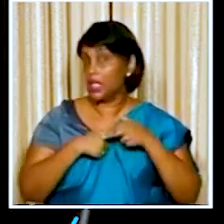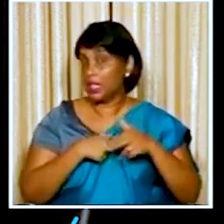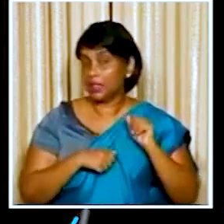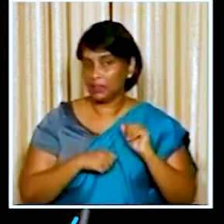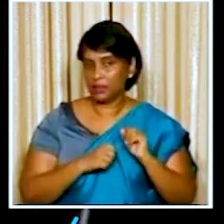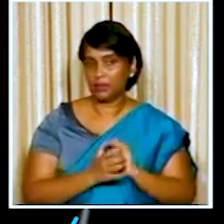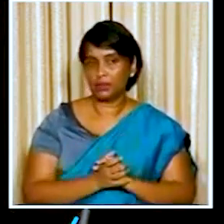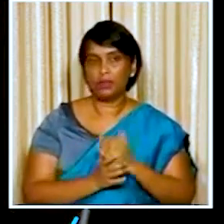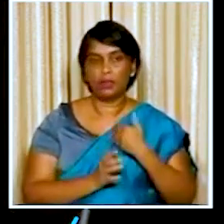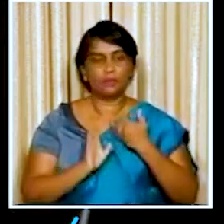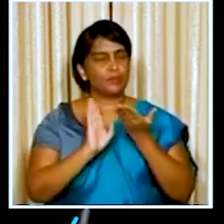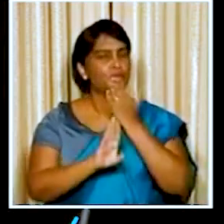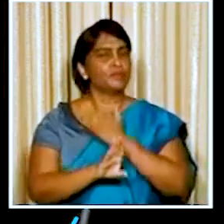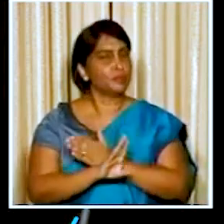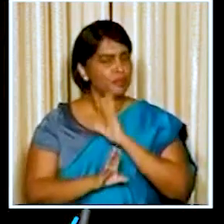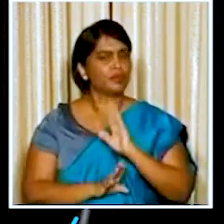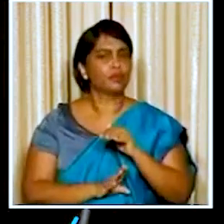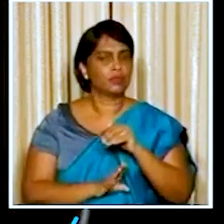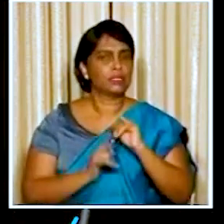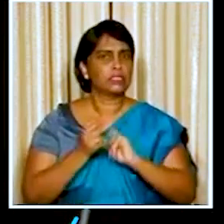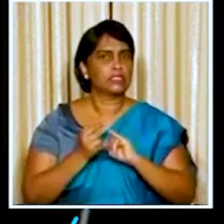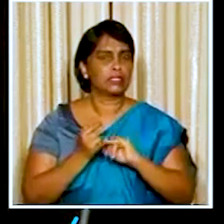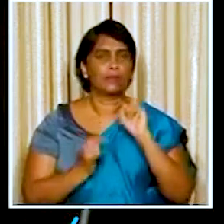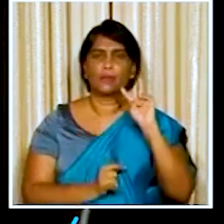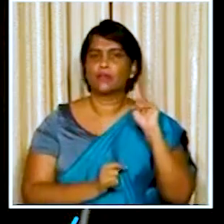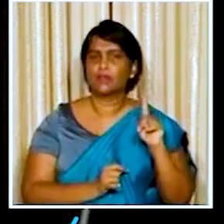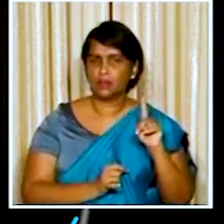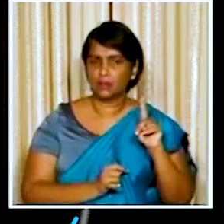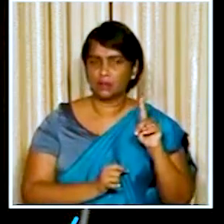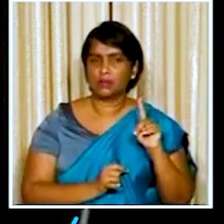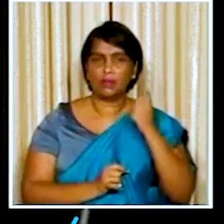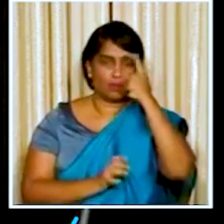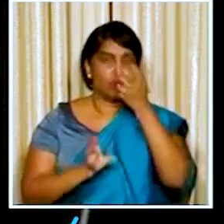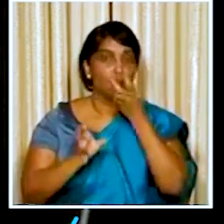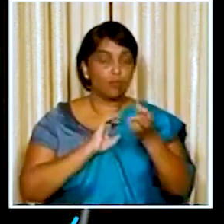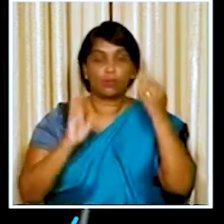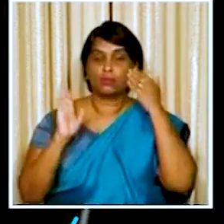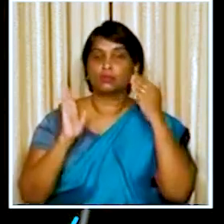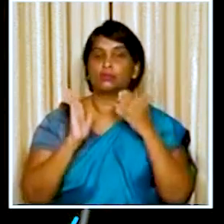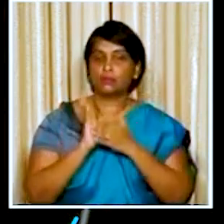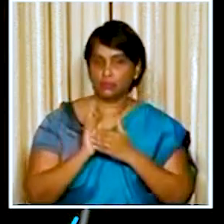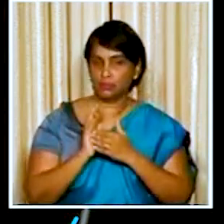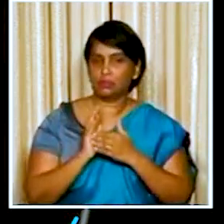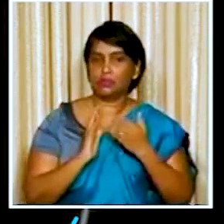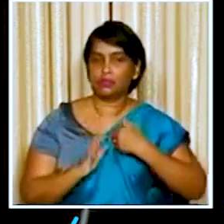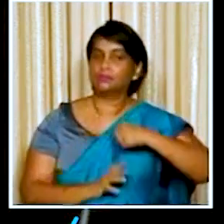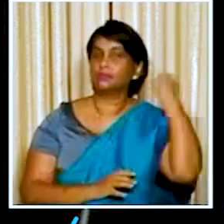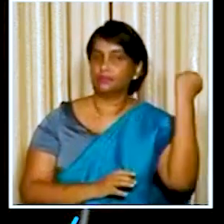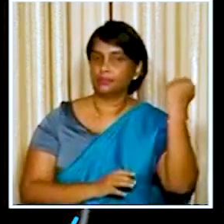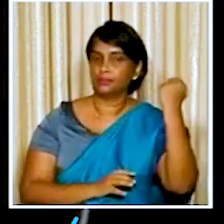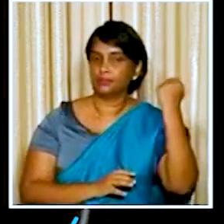තමයි අපි පසුගිය දවසේ මේ ඇත්තටම සැප්තැම්බර් 21 වෙනිදා පාස්කු ප්‍රහාරය සම්බන්ධයෙන් මම කතාවක්